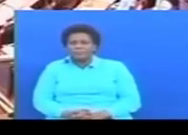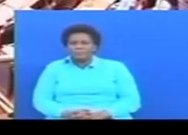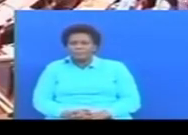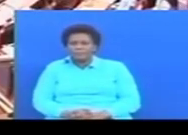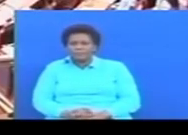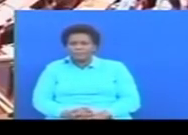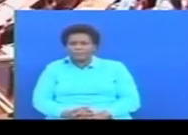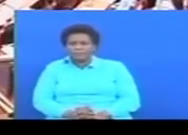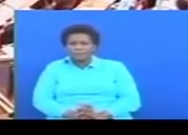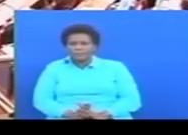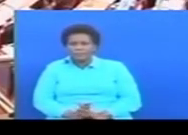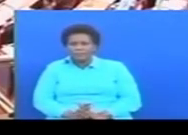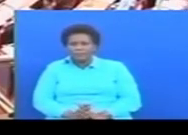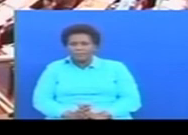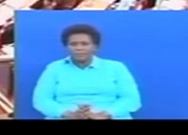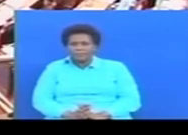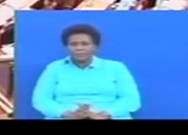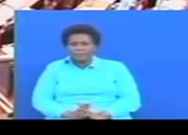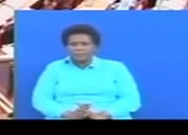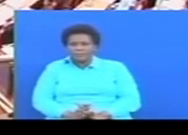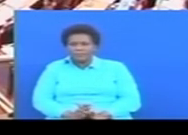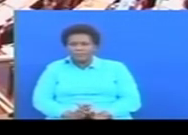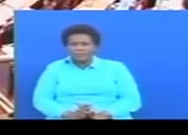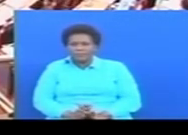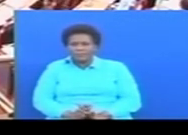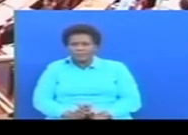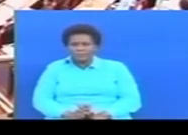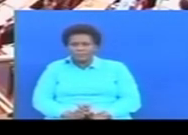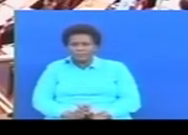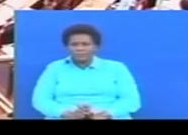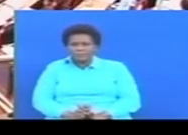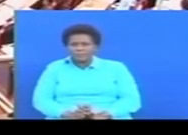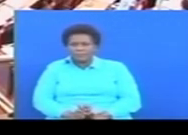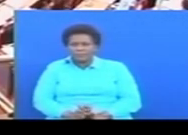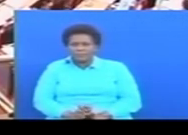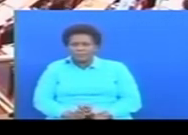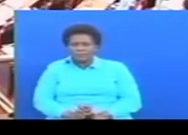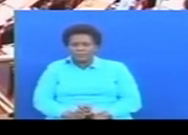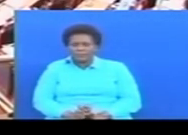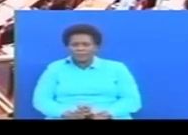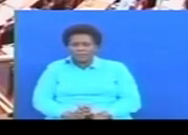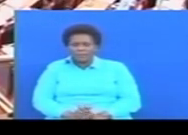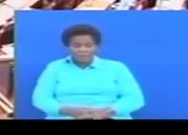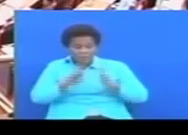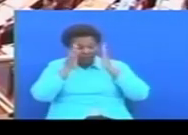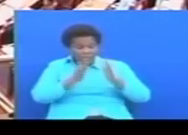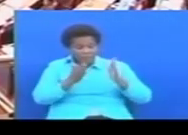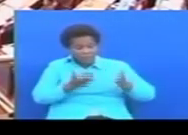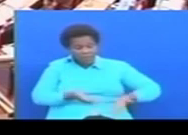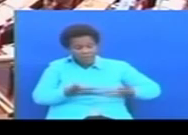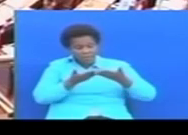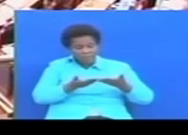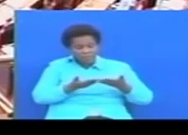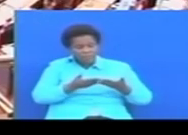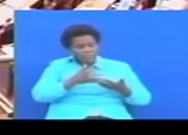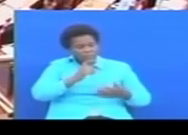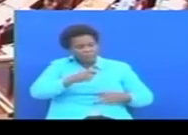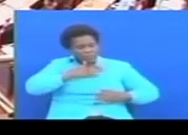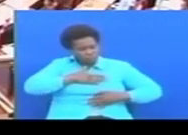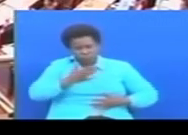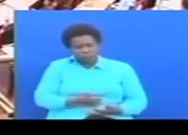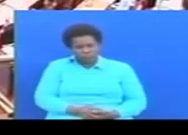Nashukuru sana Mheshimiwa Naibu Spika. Nashukuru pia kwa majibu ya serikali, hasa kwa kutambua kuwa hizi ni barabara muhimu